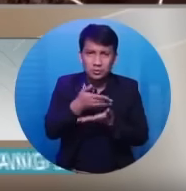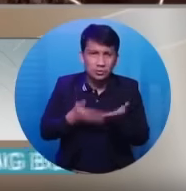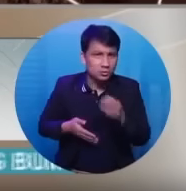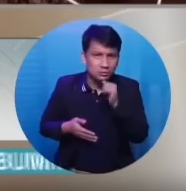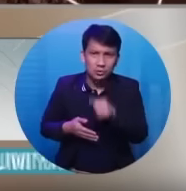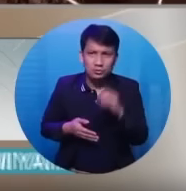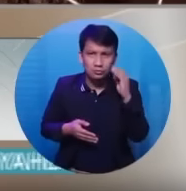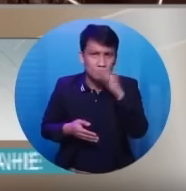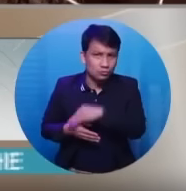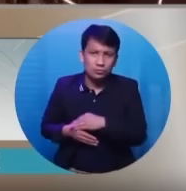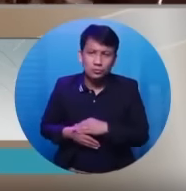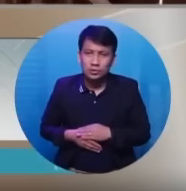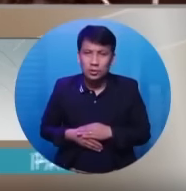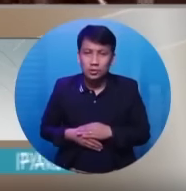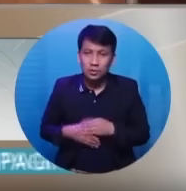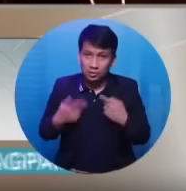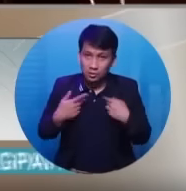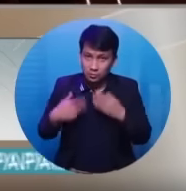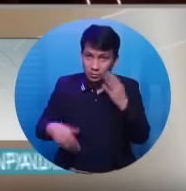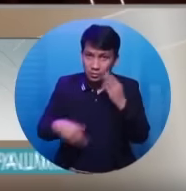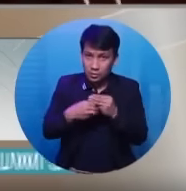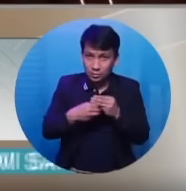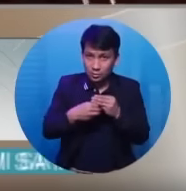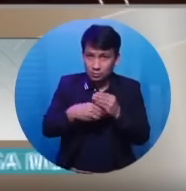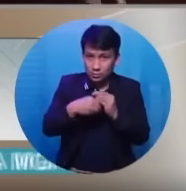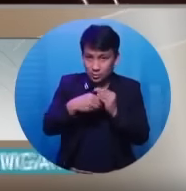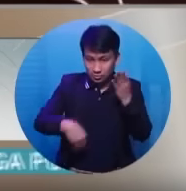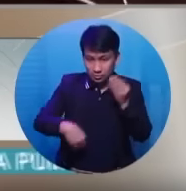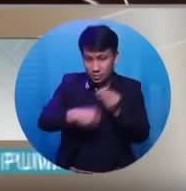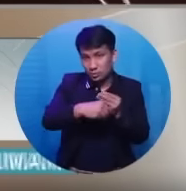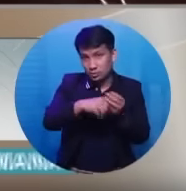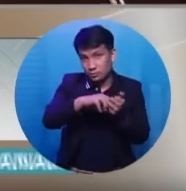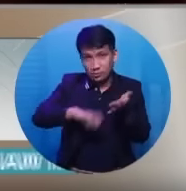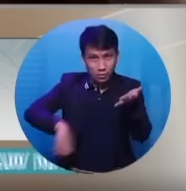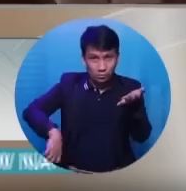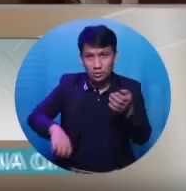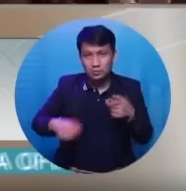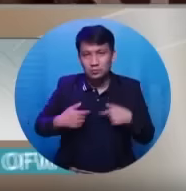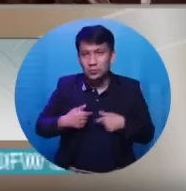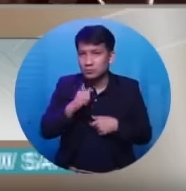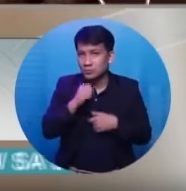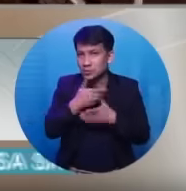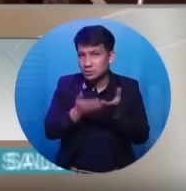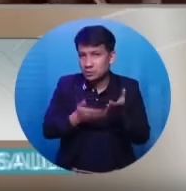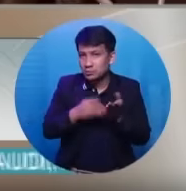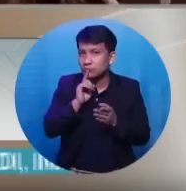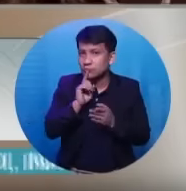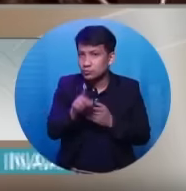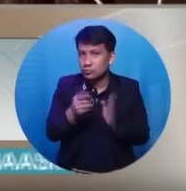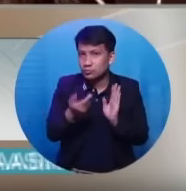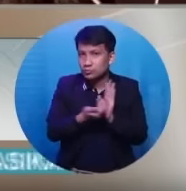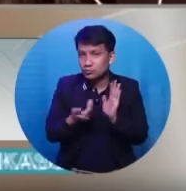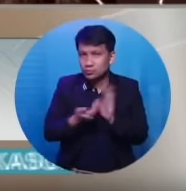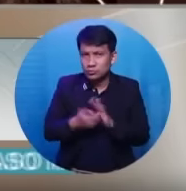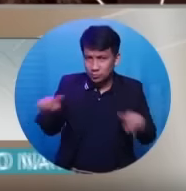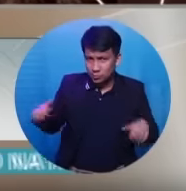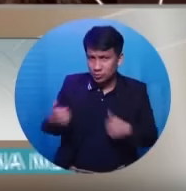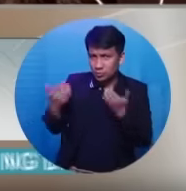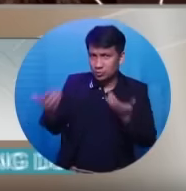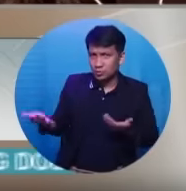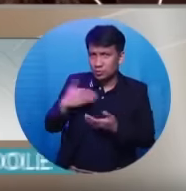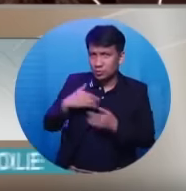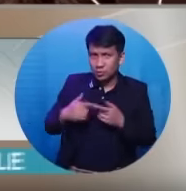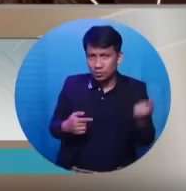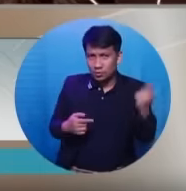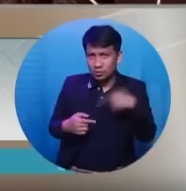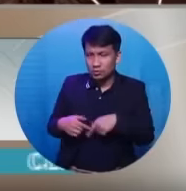rin siya na hindi totoo. May mga dagdag bawat, ika nga po. Yung sa paghahamon ho, bago ho ako